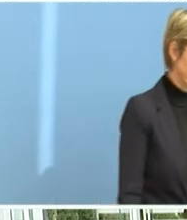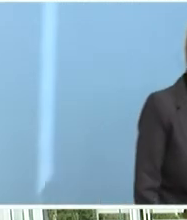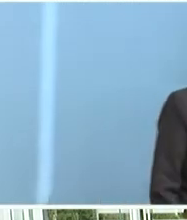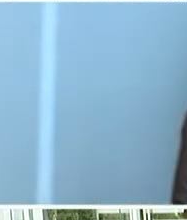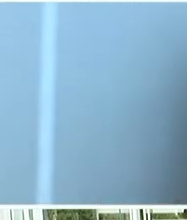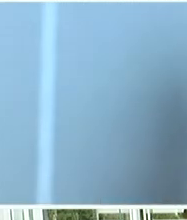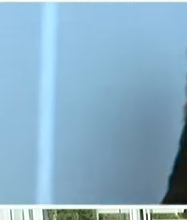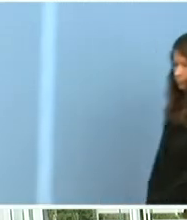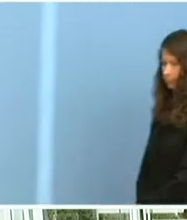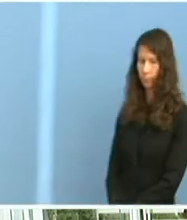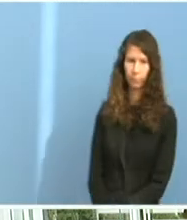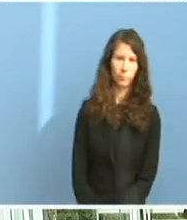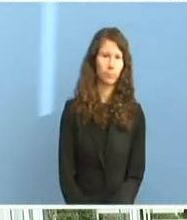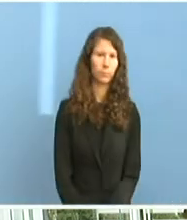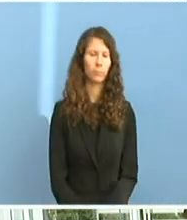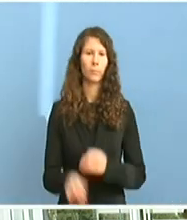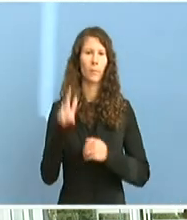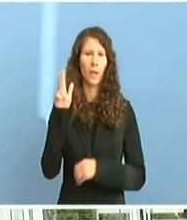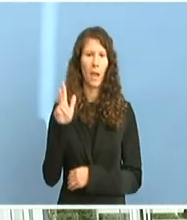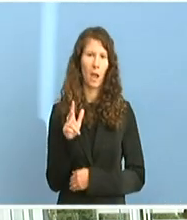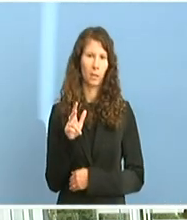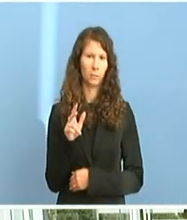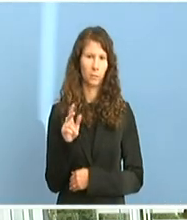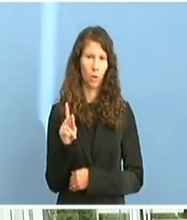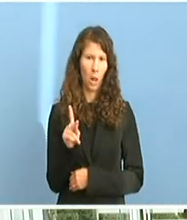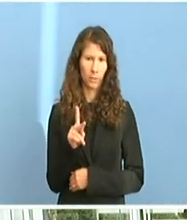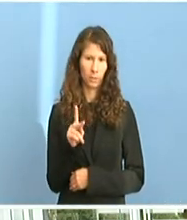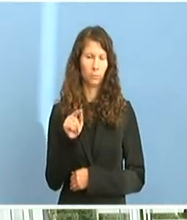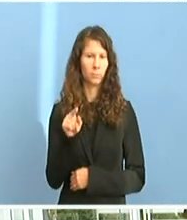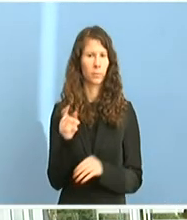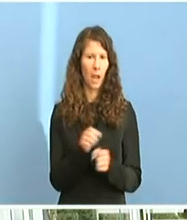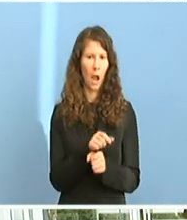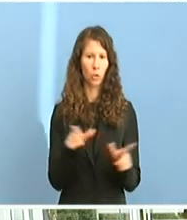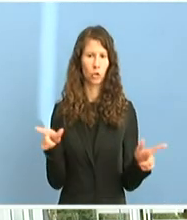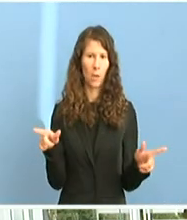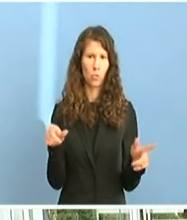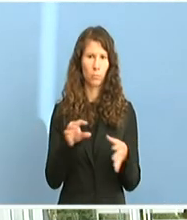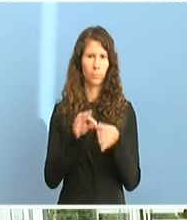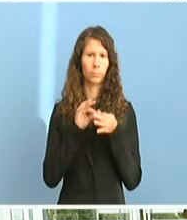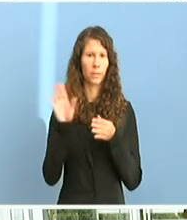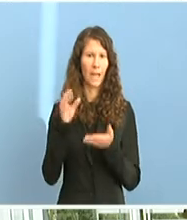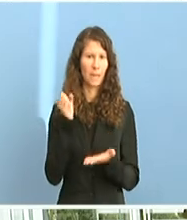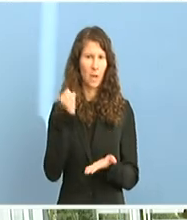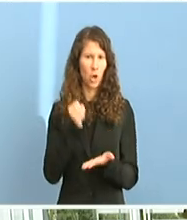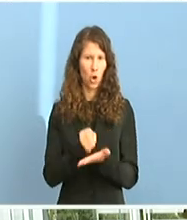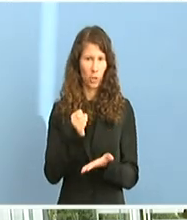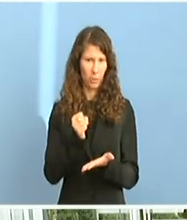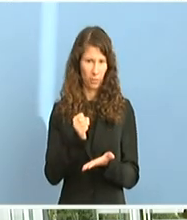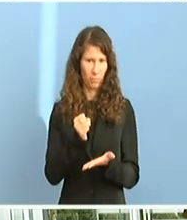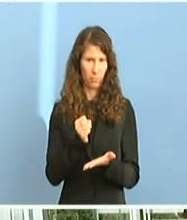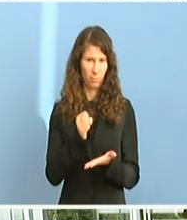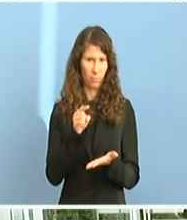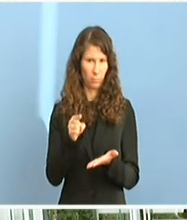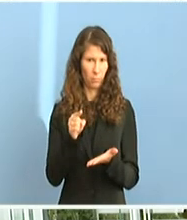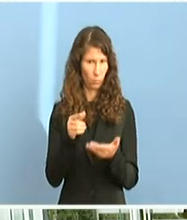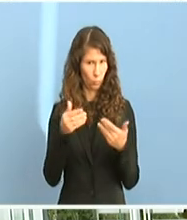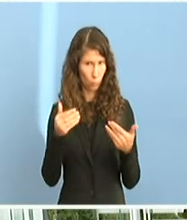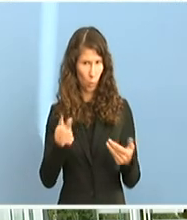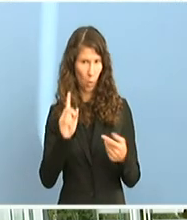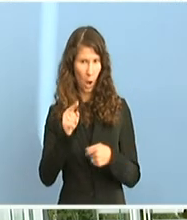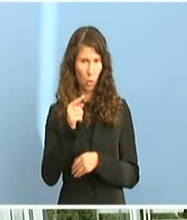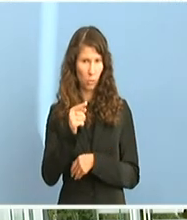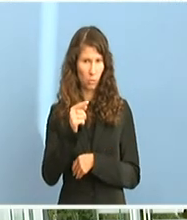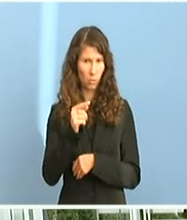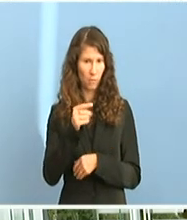Kollatz, wird bei der Ausschreibung seitens Ihrer Behörde so etwas abgefragt, wie